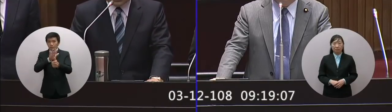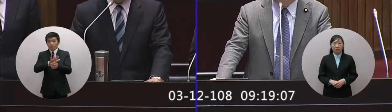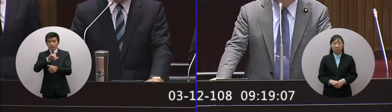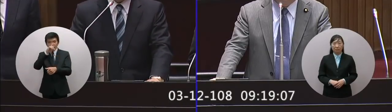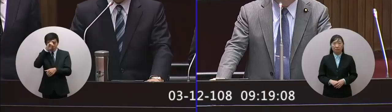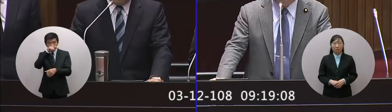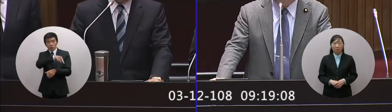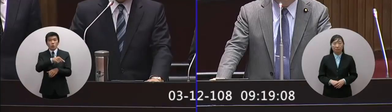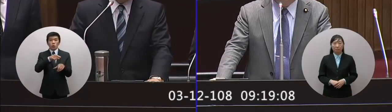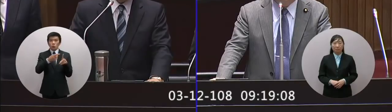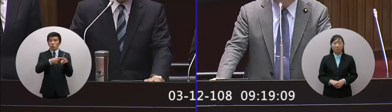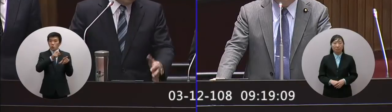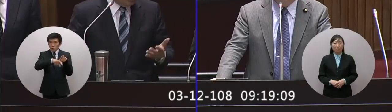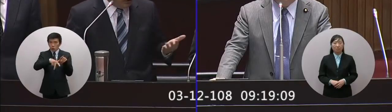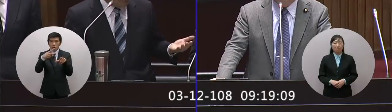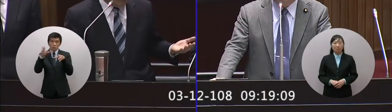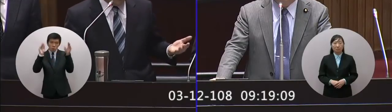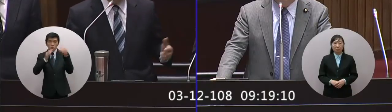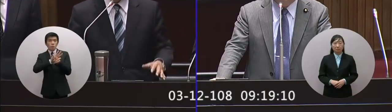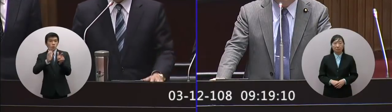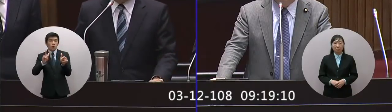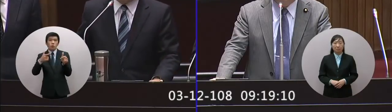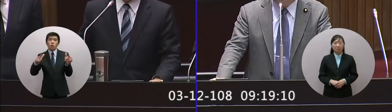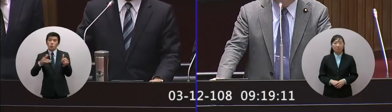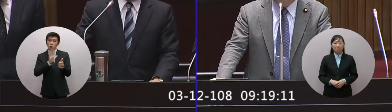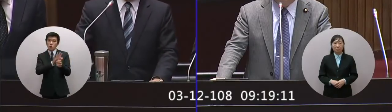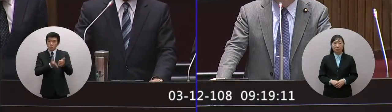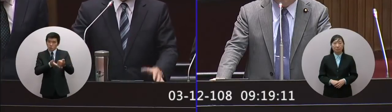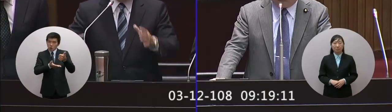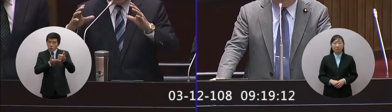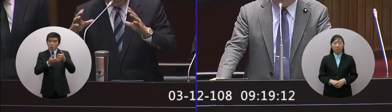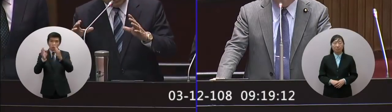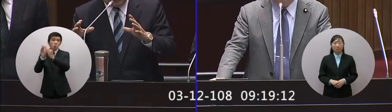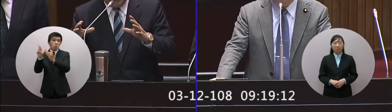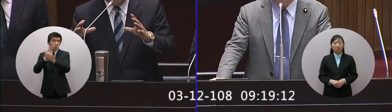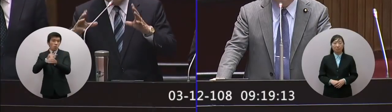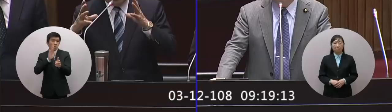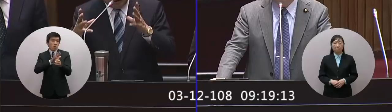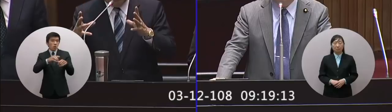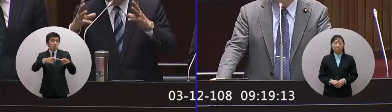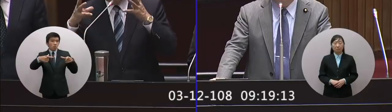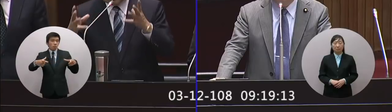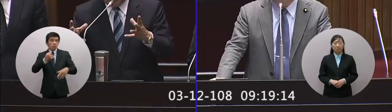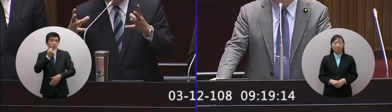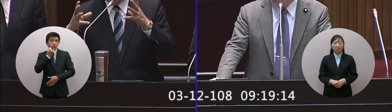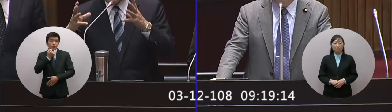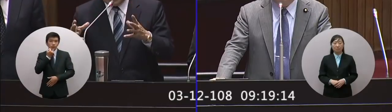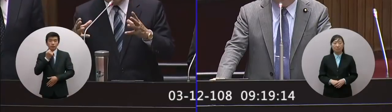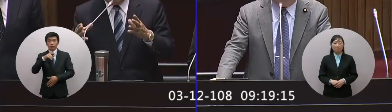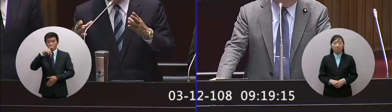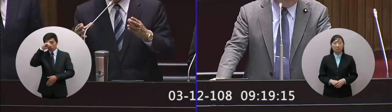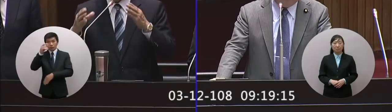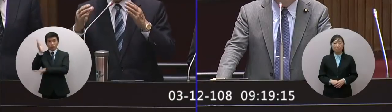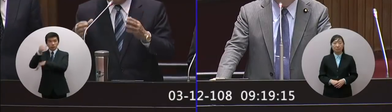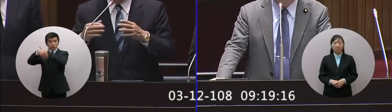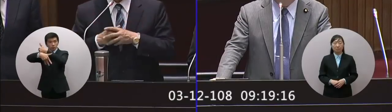力、资源来发展。所以我有拜托部会主管修改或就